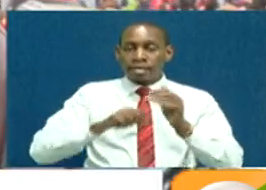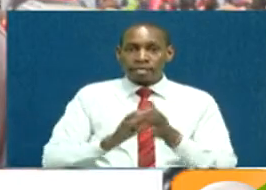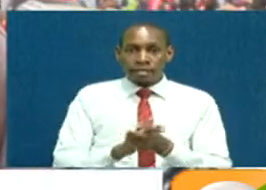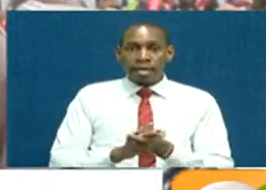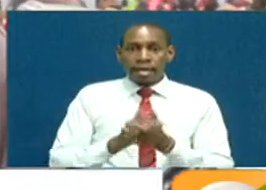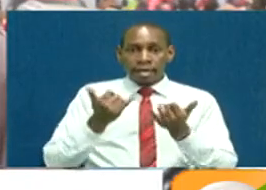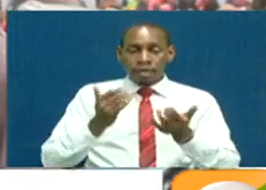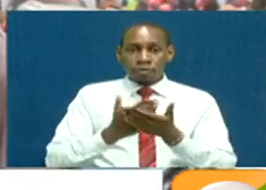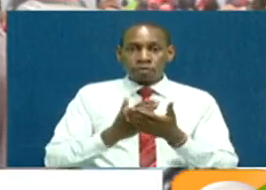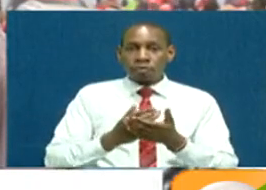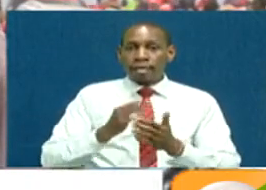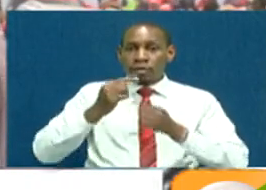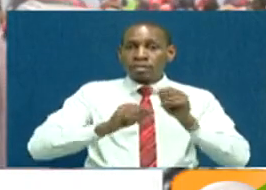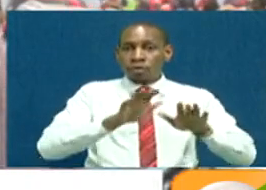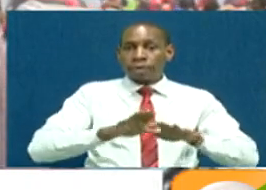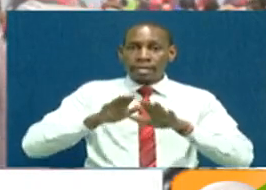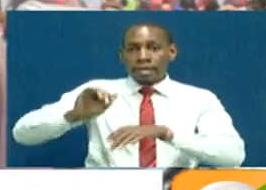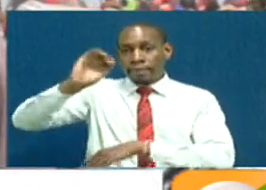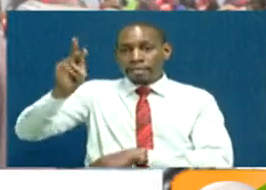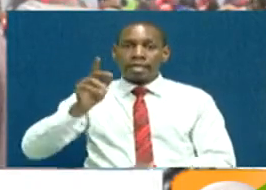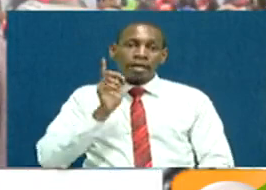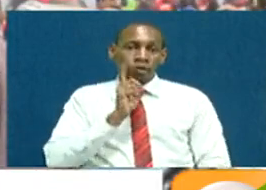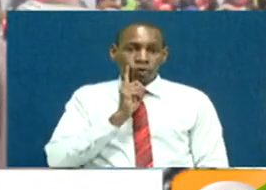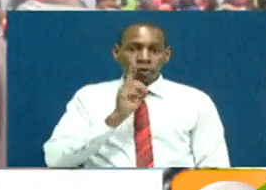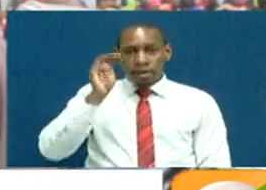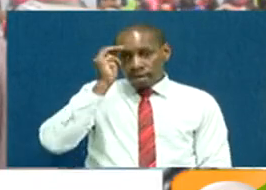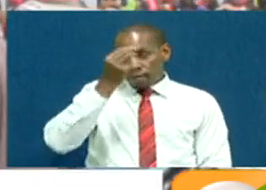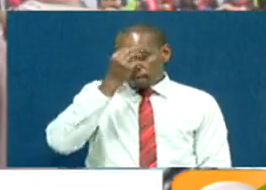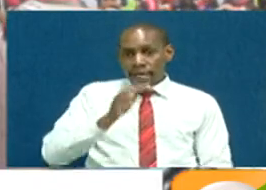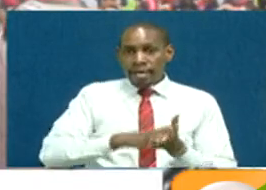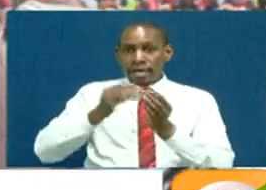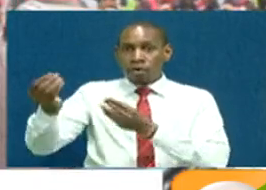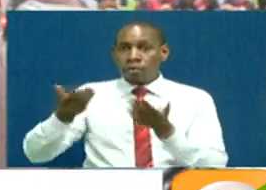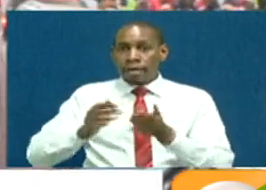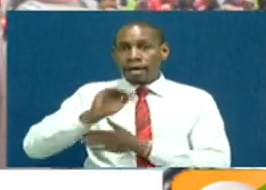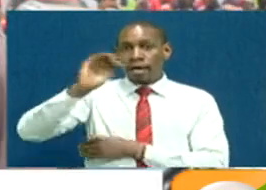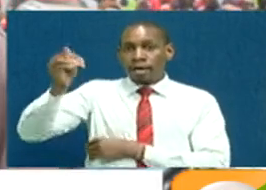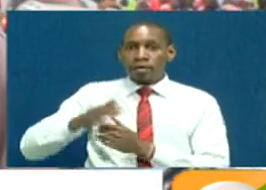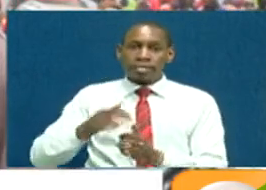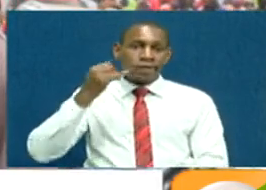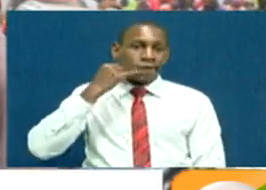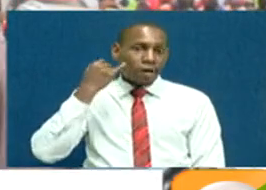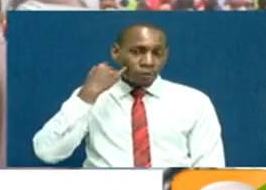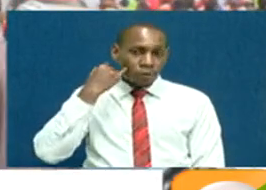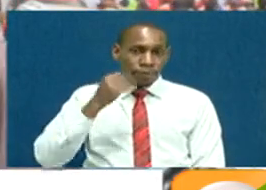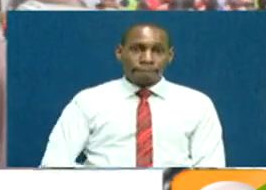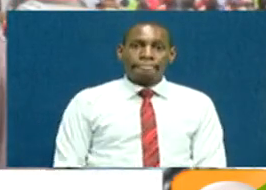mkoko umealika maua Mlimani. Hapo kesho Karua anabisha hodi katika kaunti ya Nakuru.